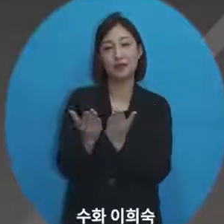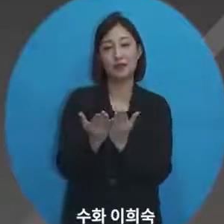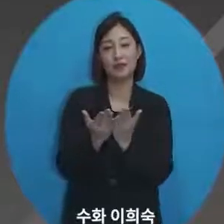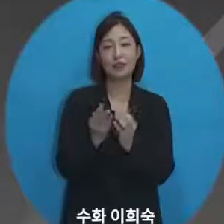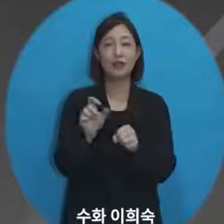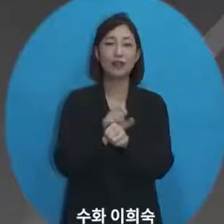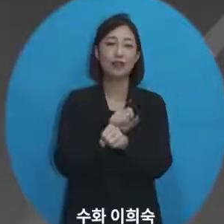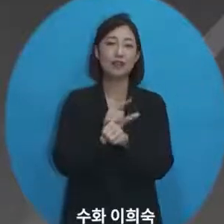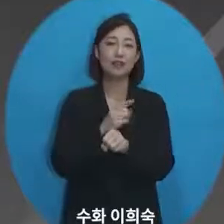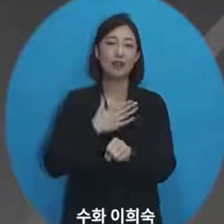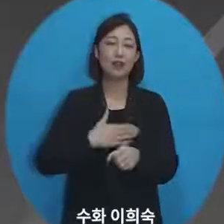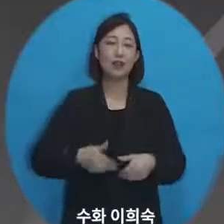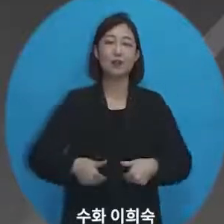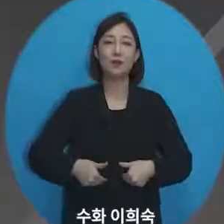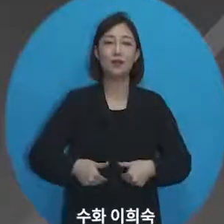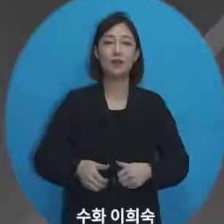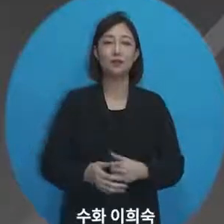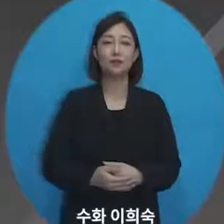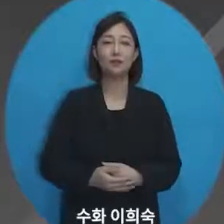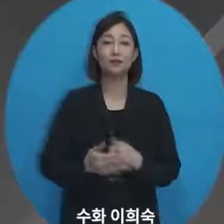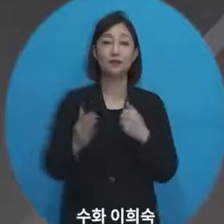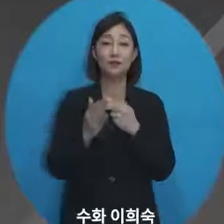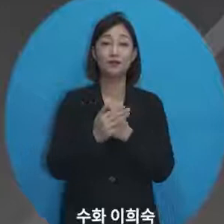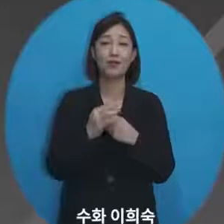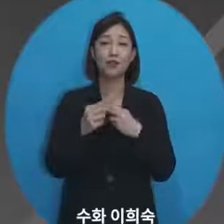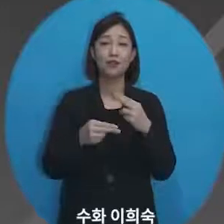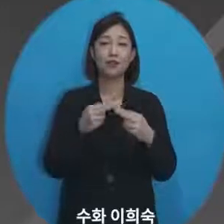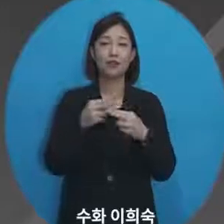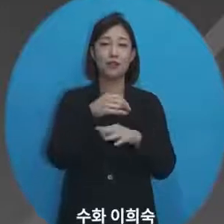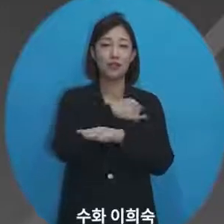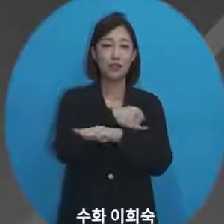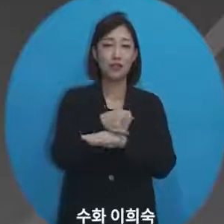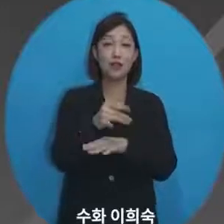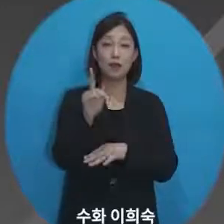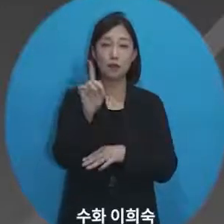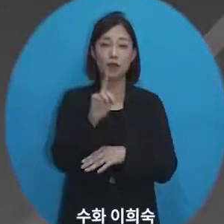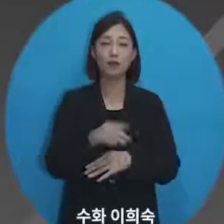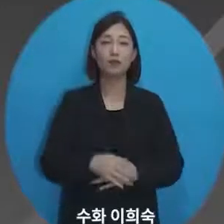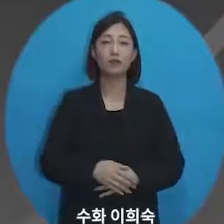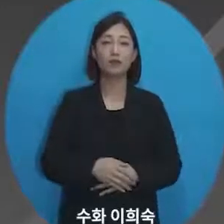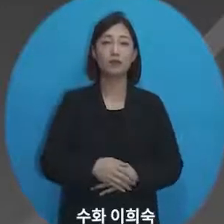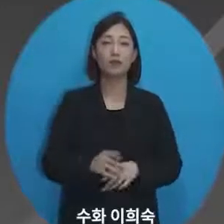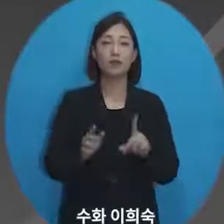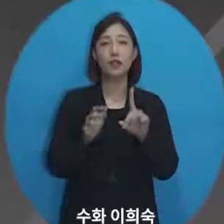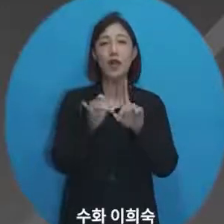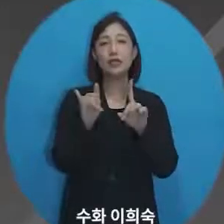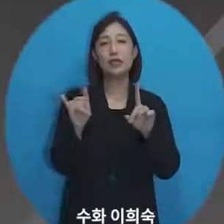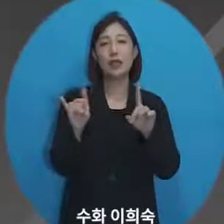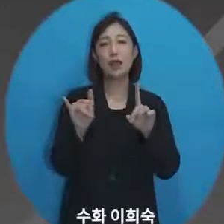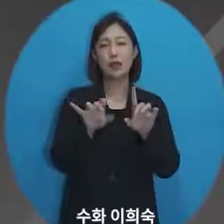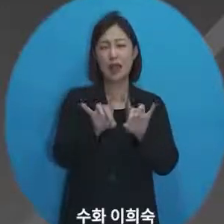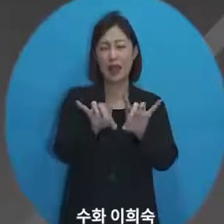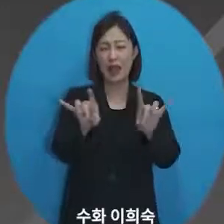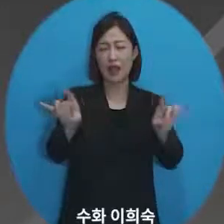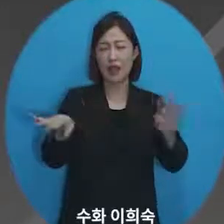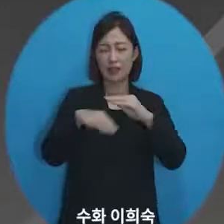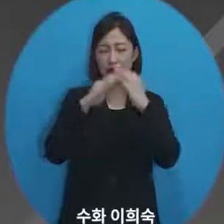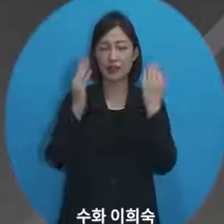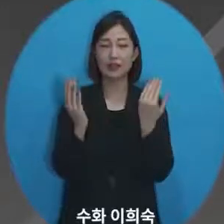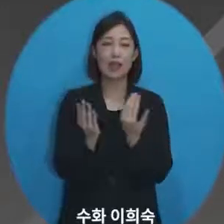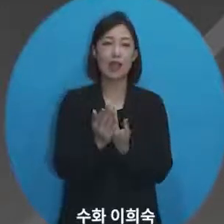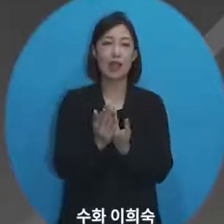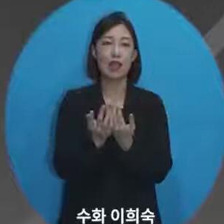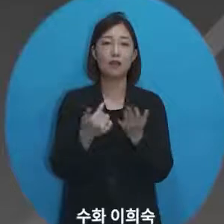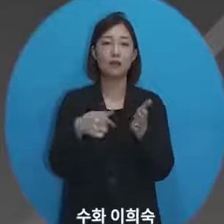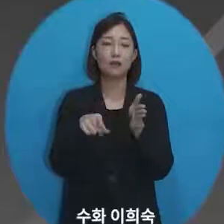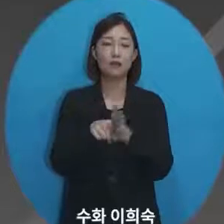있습니다. 그래서 저는 유니버설 디자인은 한 사람 한 사람을 위한 디자인이 아닌가. 그래서 디자인 포